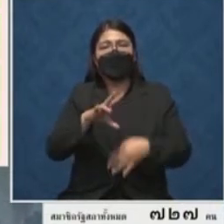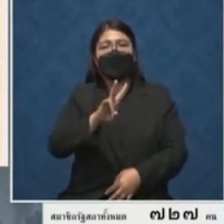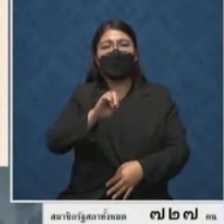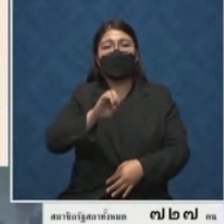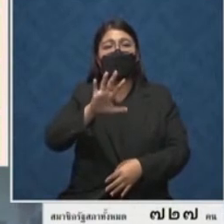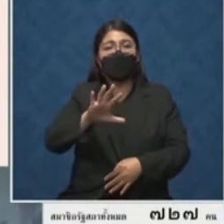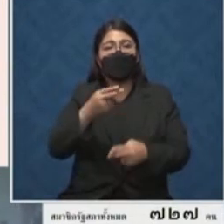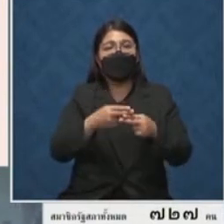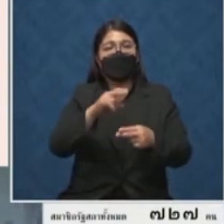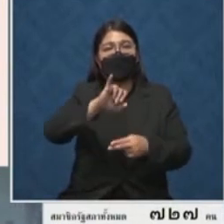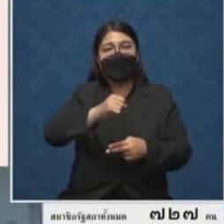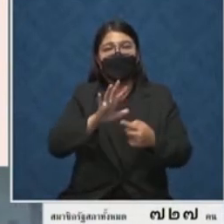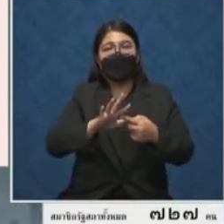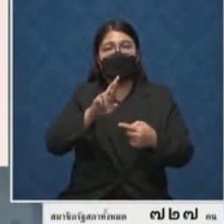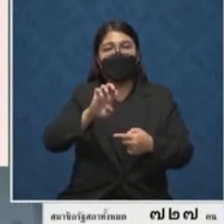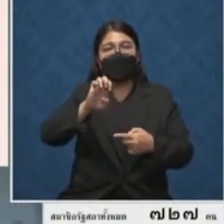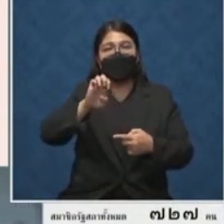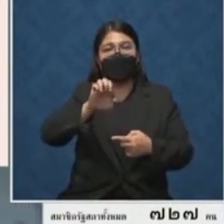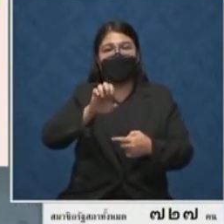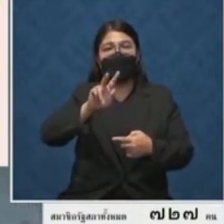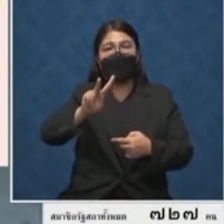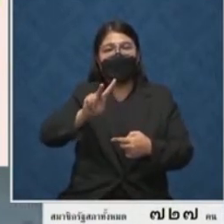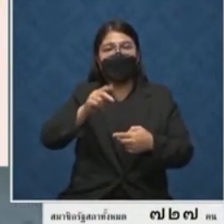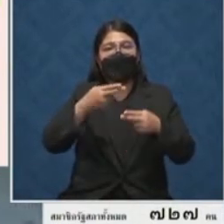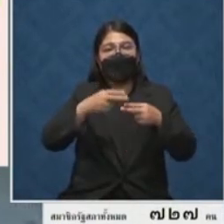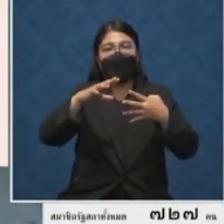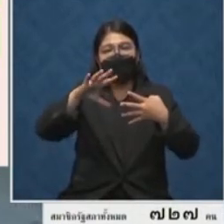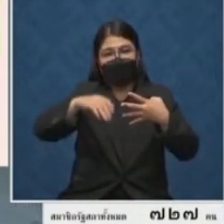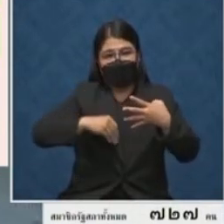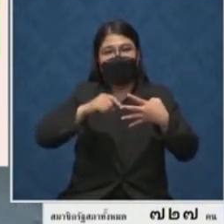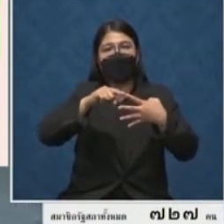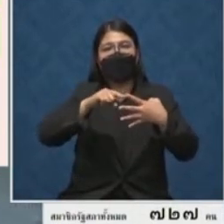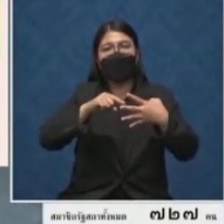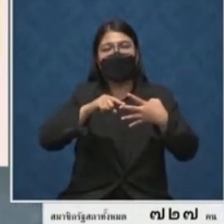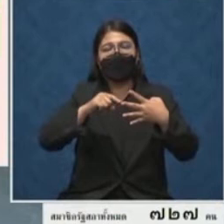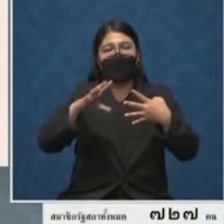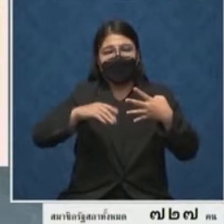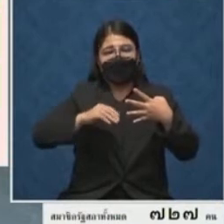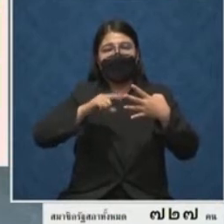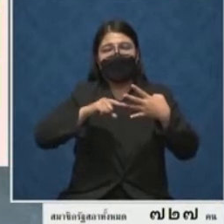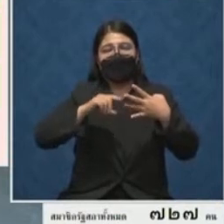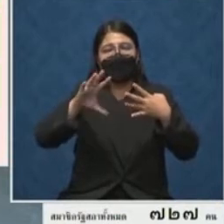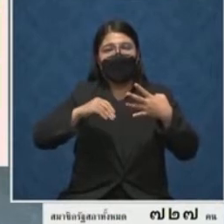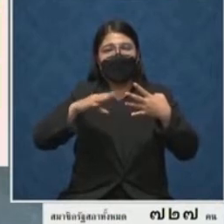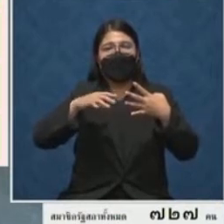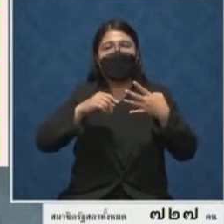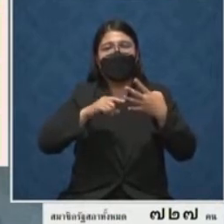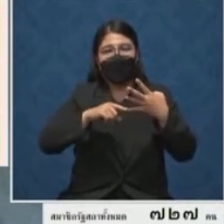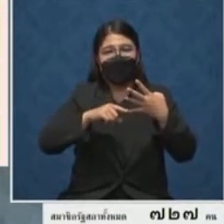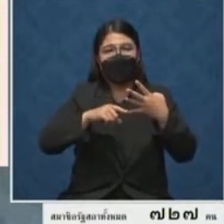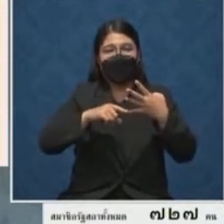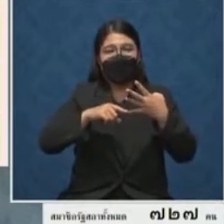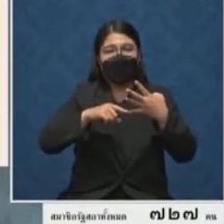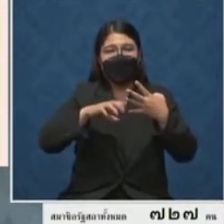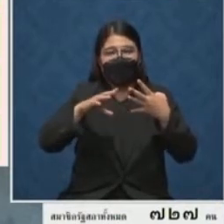กสีอ่อน 1รับหลักการ2รับหลักการ3รับหลักการ4รับหลักการ